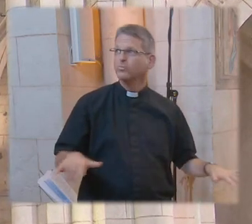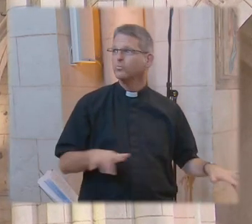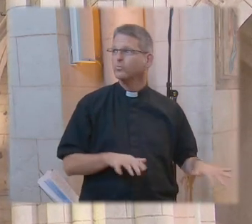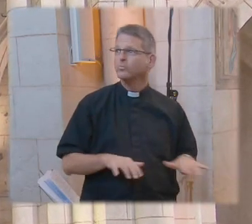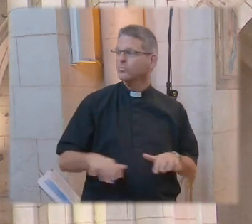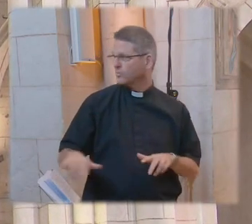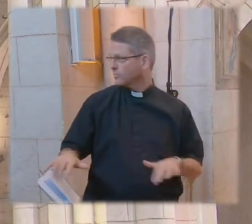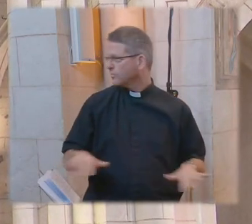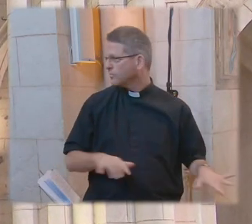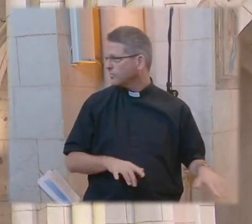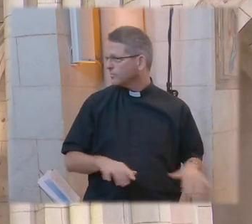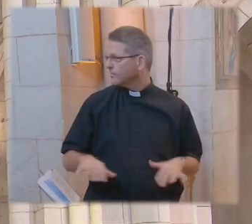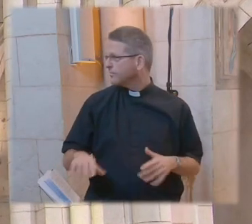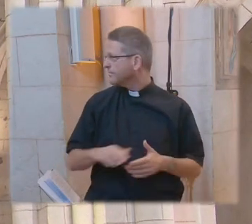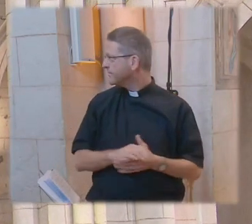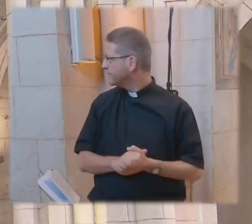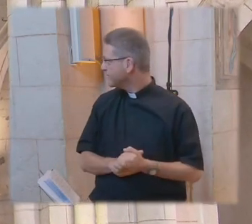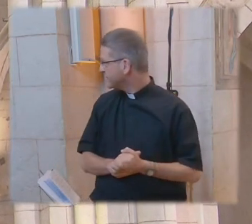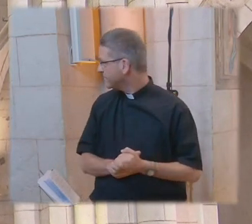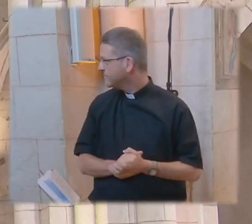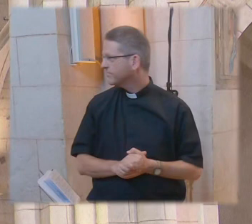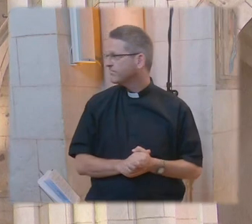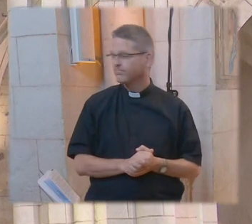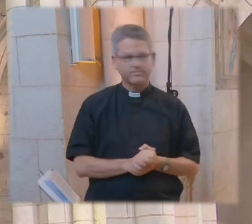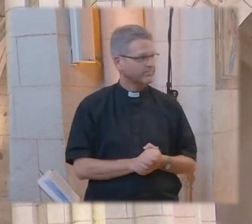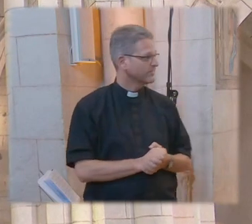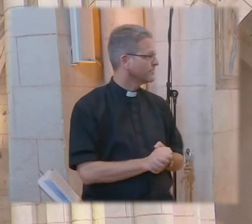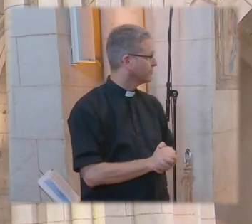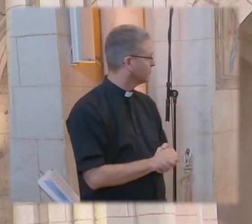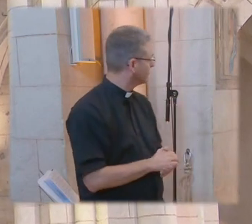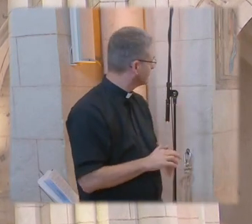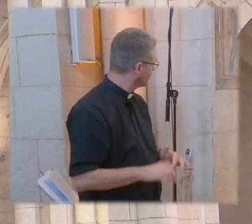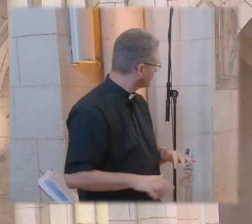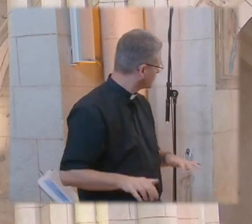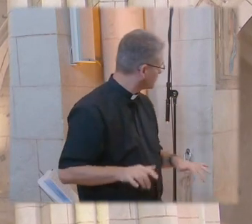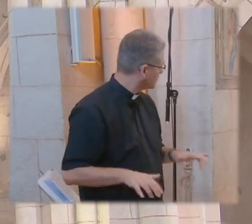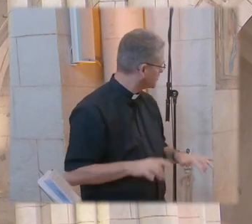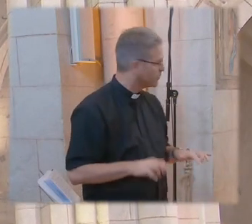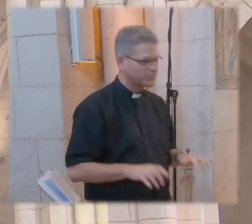der Ackermann-Gemeinde im Bistum Ostra-Troppau, Ostra-Opava.